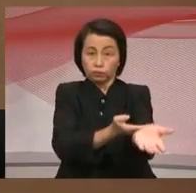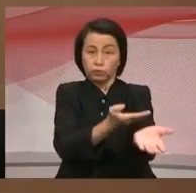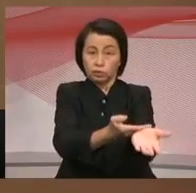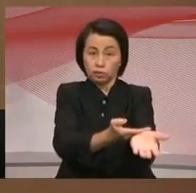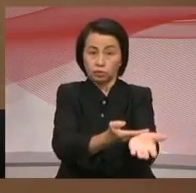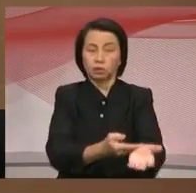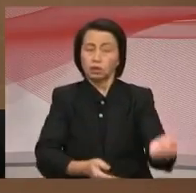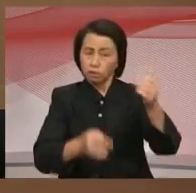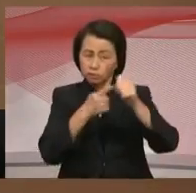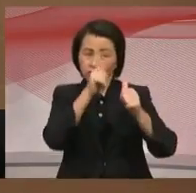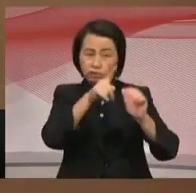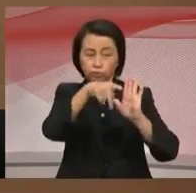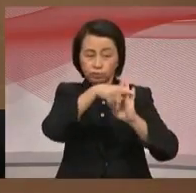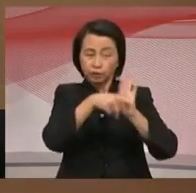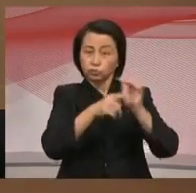Yang pertamanya,